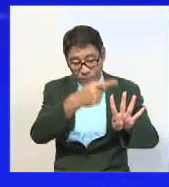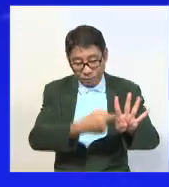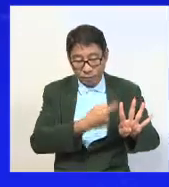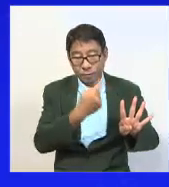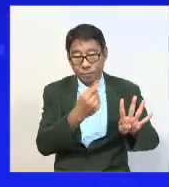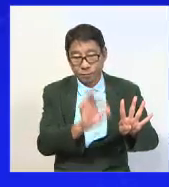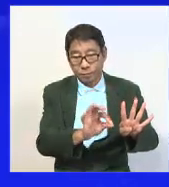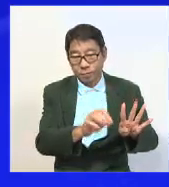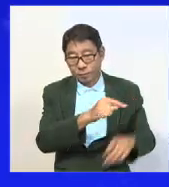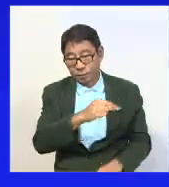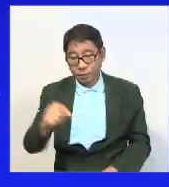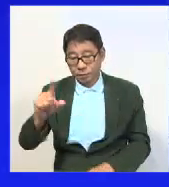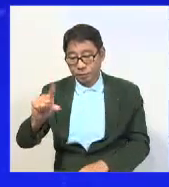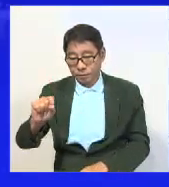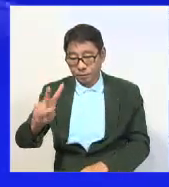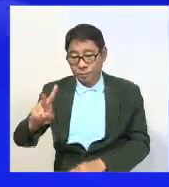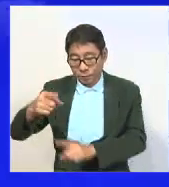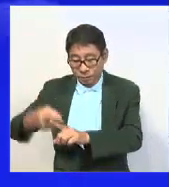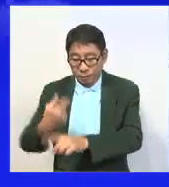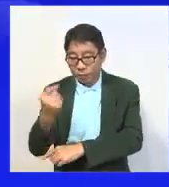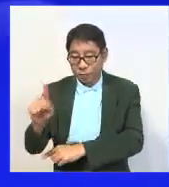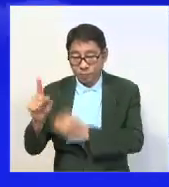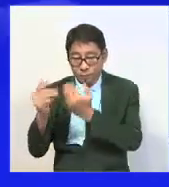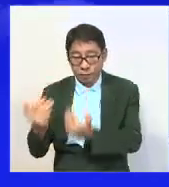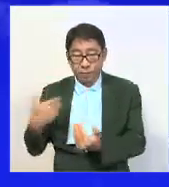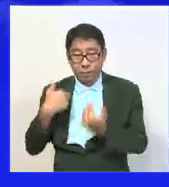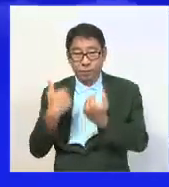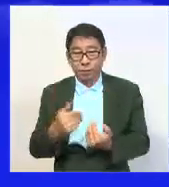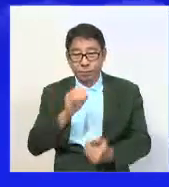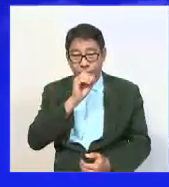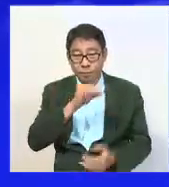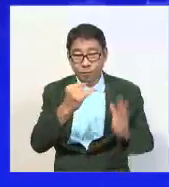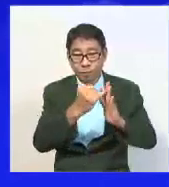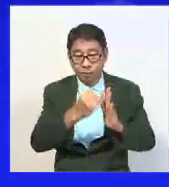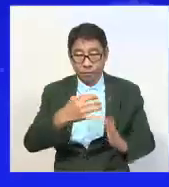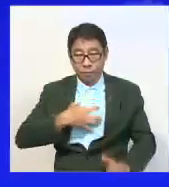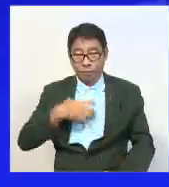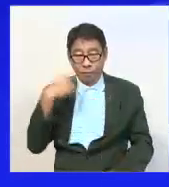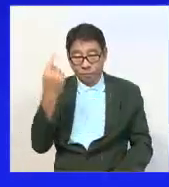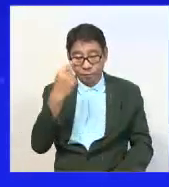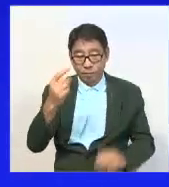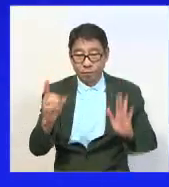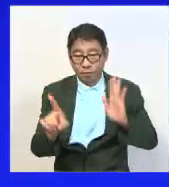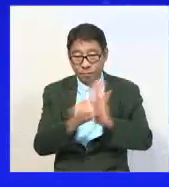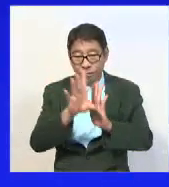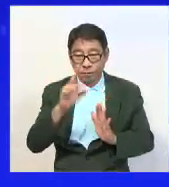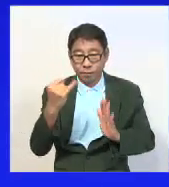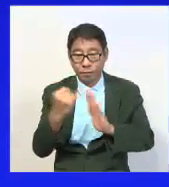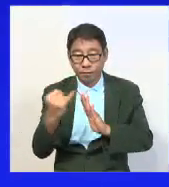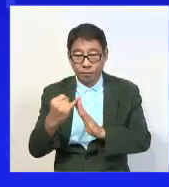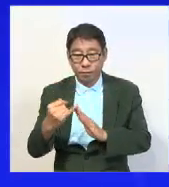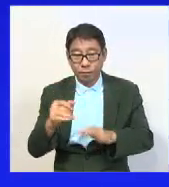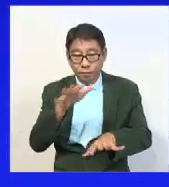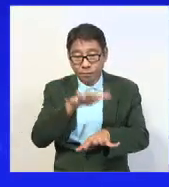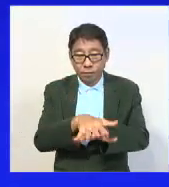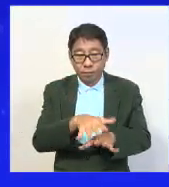นถึง22พฤศจิกายนนี้พร้อมกับระบุจังหวัดที่จะไปท่องเที่ยว1จังหวัดแต่ต้องไม่ซ้